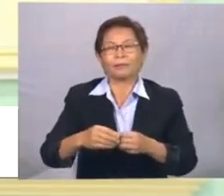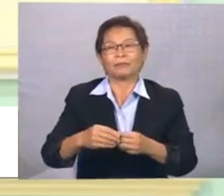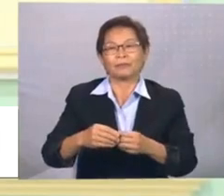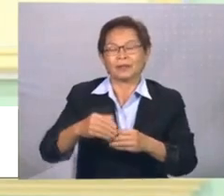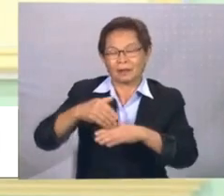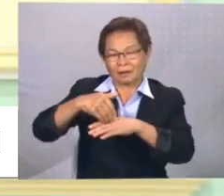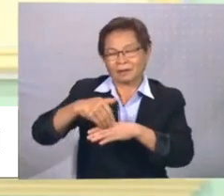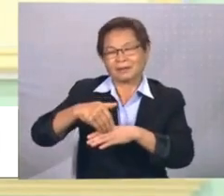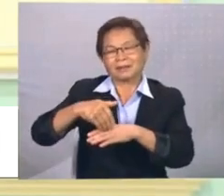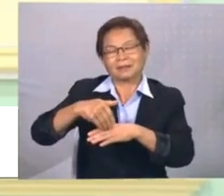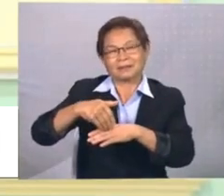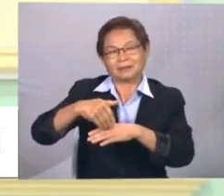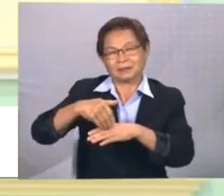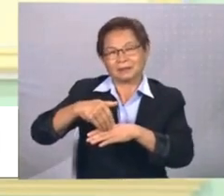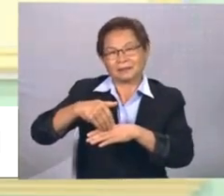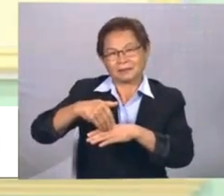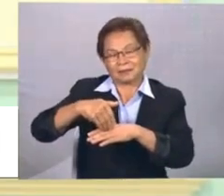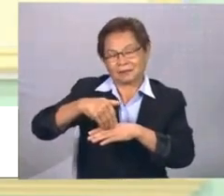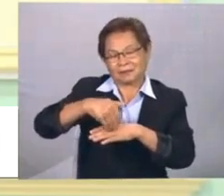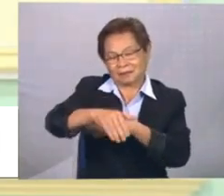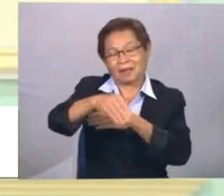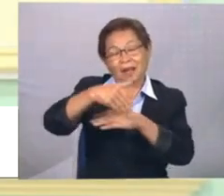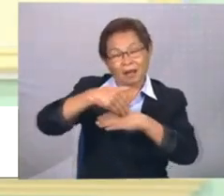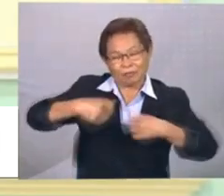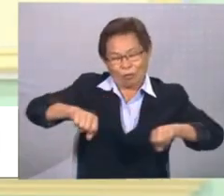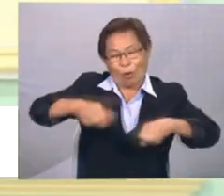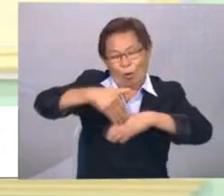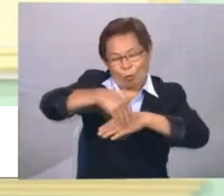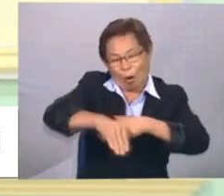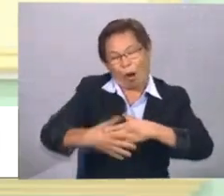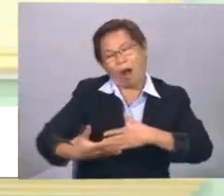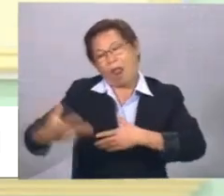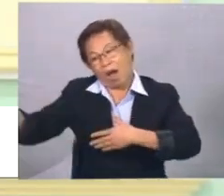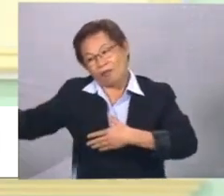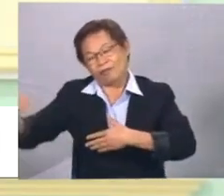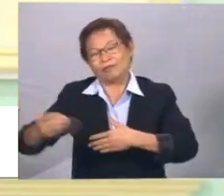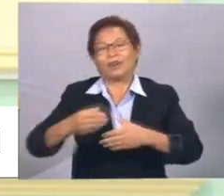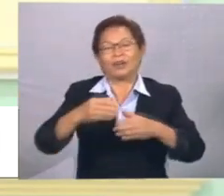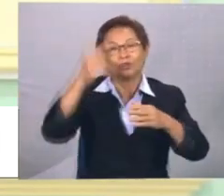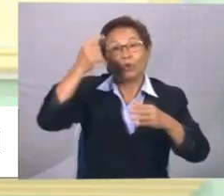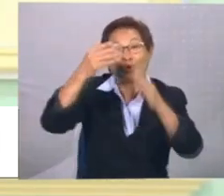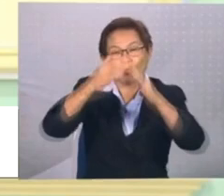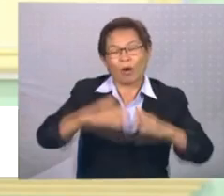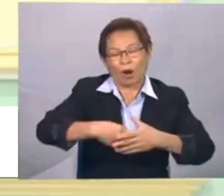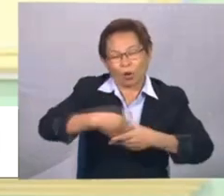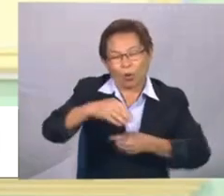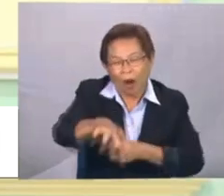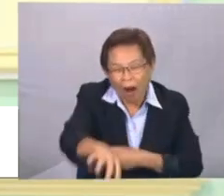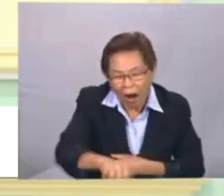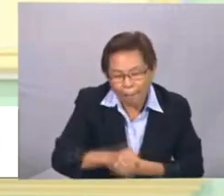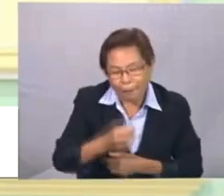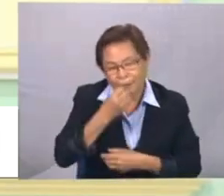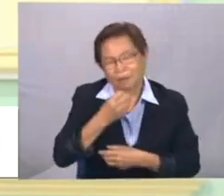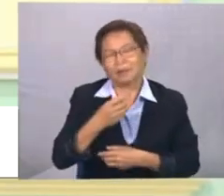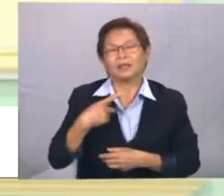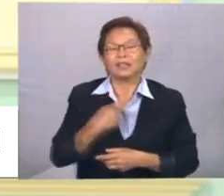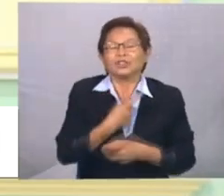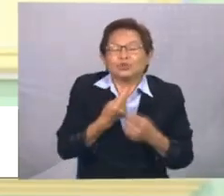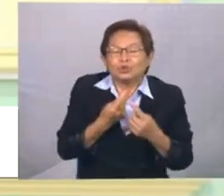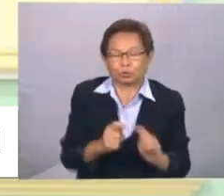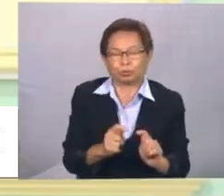delivery ataupun penghantar tersebut beredar di pada rumah tersebut kita cube mengelakkan adanya